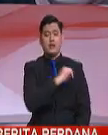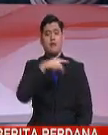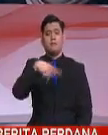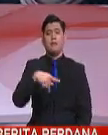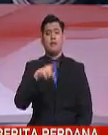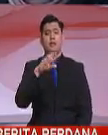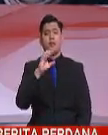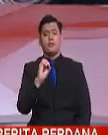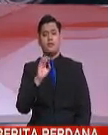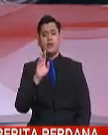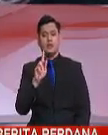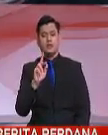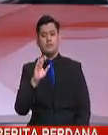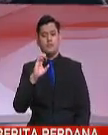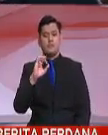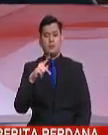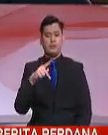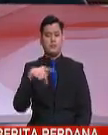ahli tetapnya adalah seperti